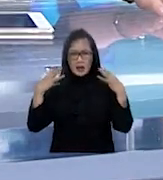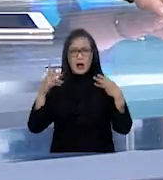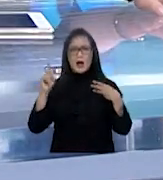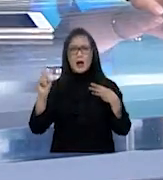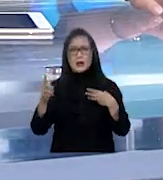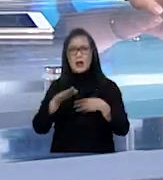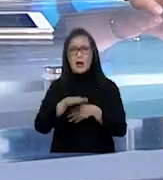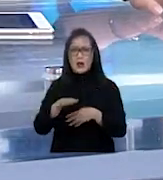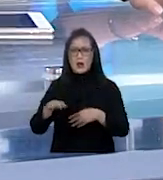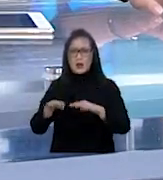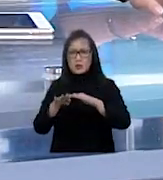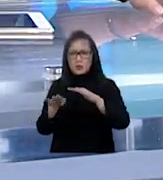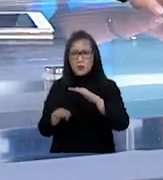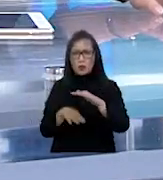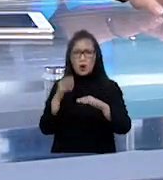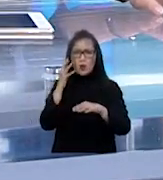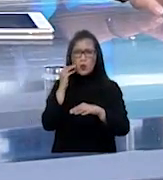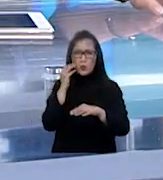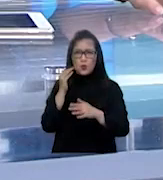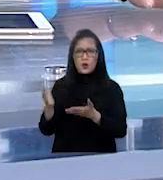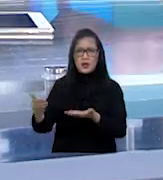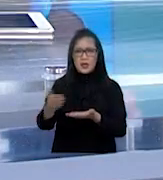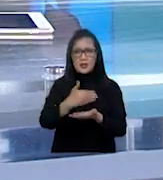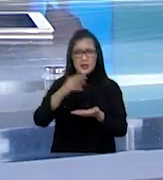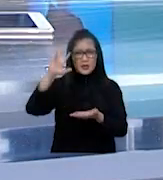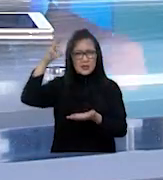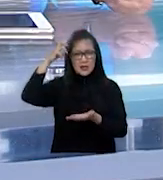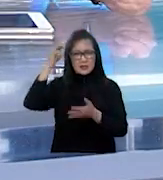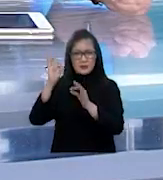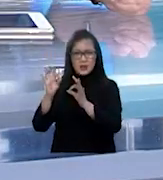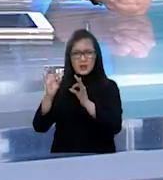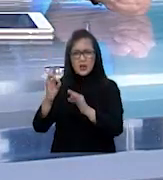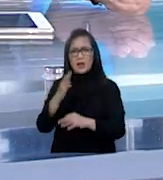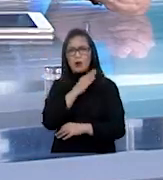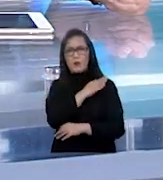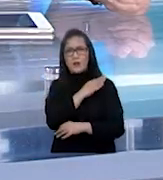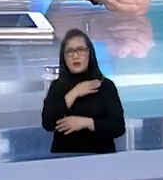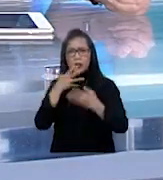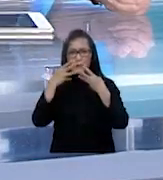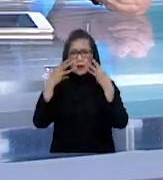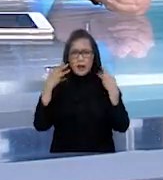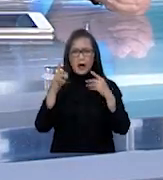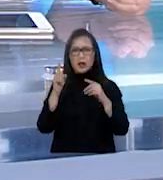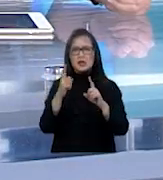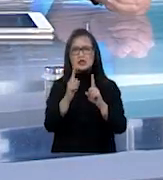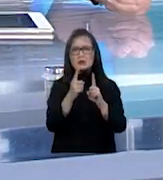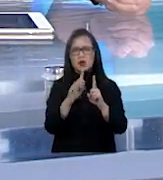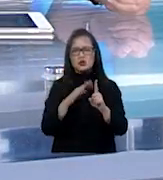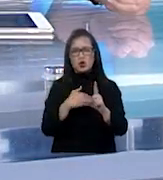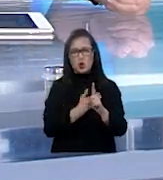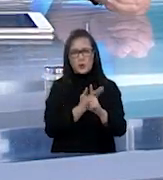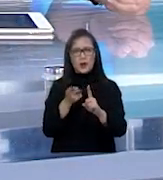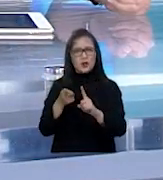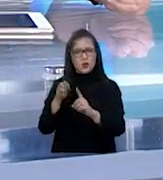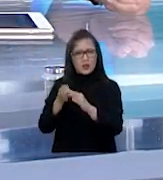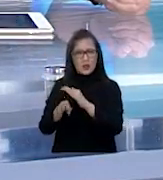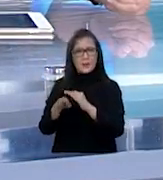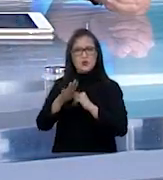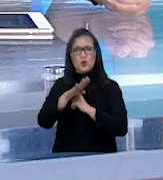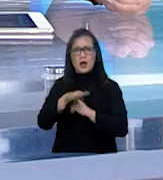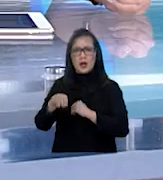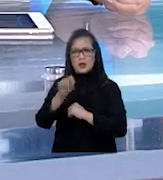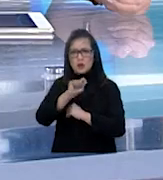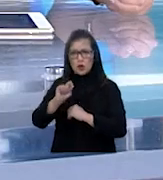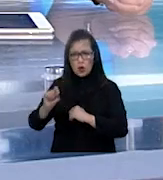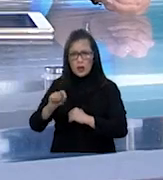umur. Data Dinas Pendidikan Kabupaten Malang menyebut ada 11 korban yang merupakan pelajar. Sementara Kementerian Pemberdayaan Perlindungan Perempuan